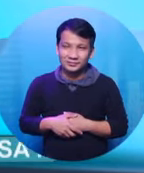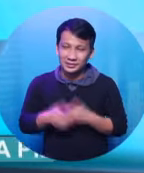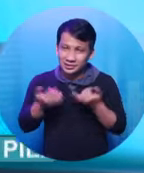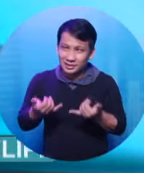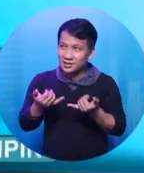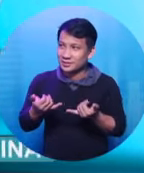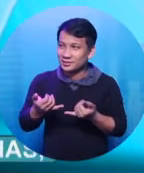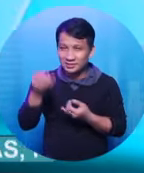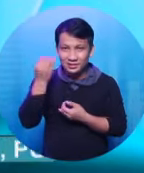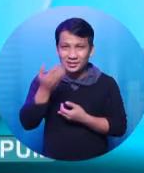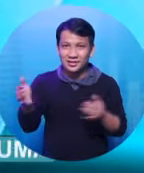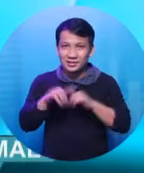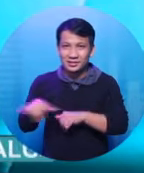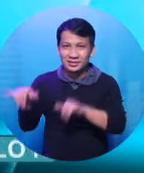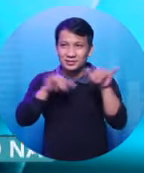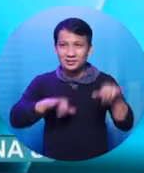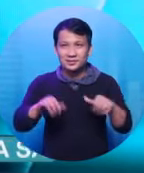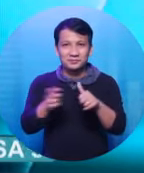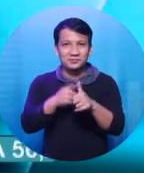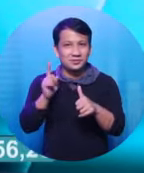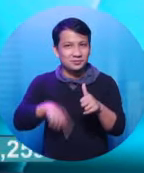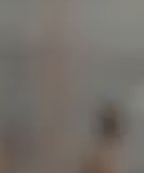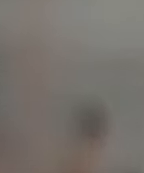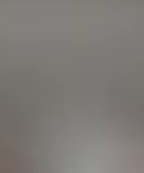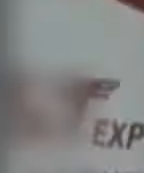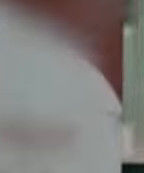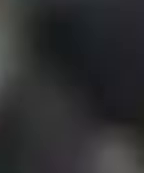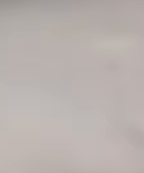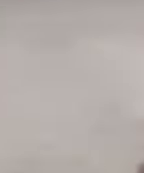ngayon, simulan natin ang ating unang kaso.